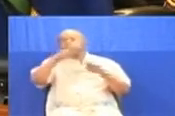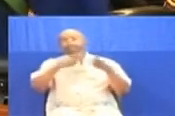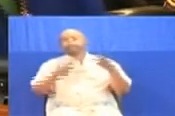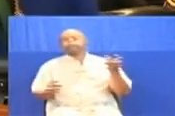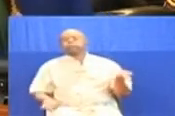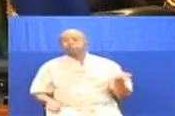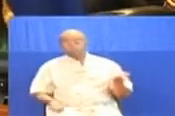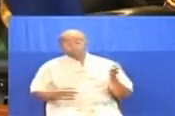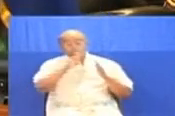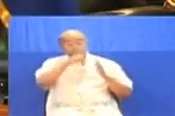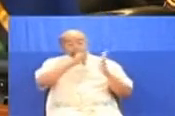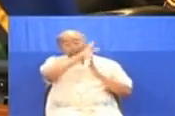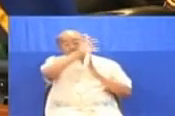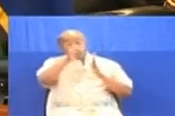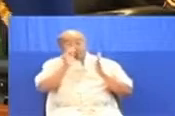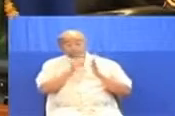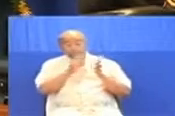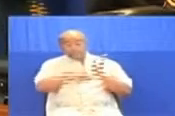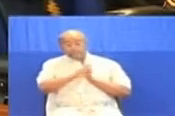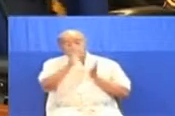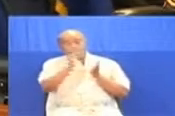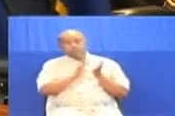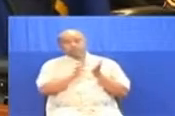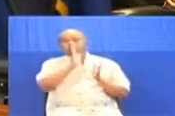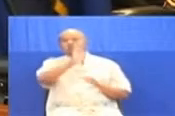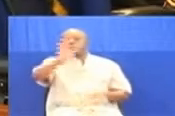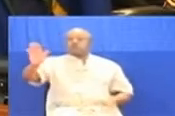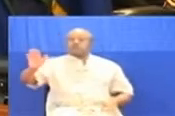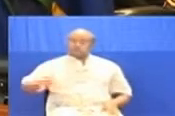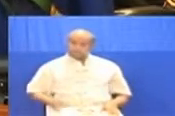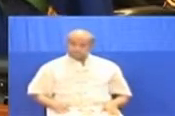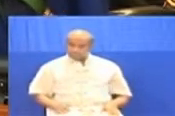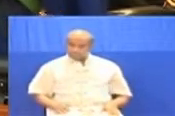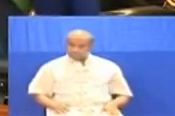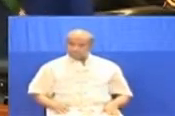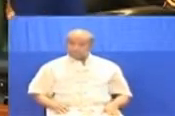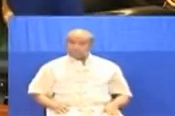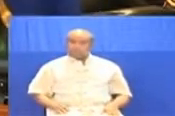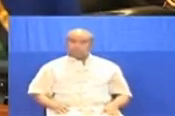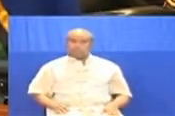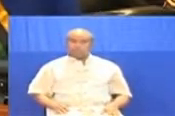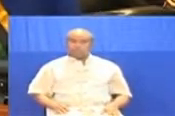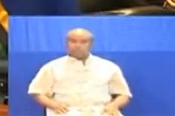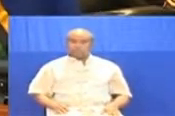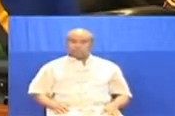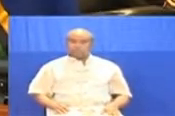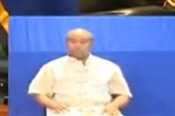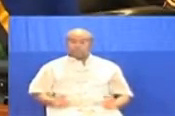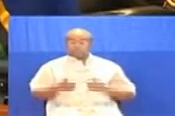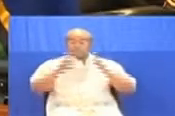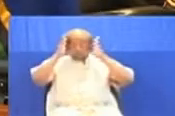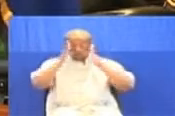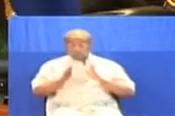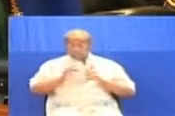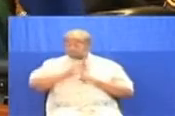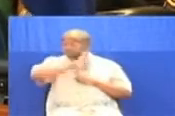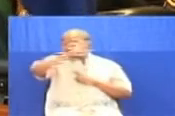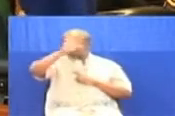kwenye vishikwambi vyenu ama tablet zenu. Waheshimiwa wabunge